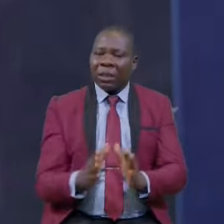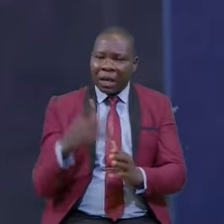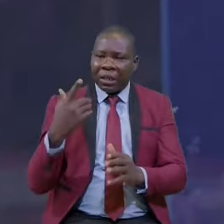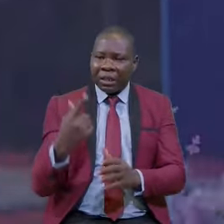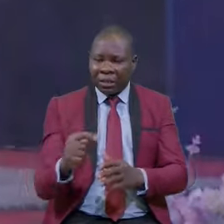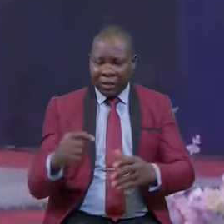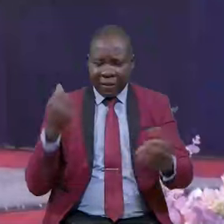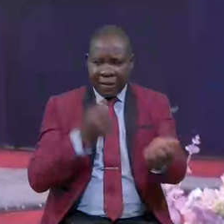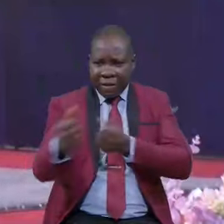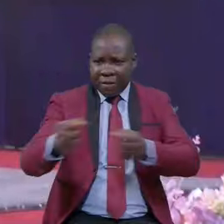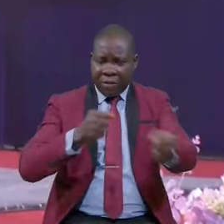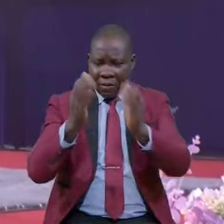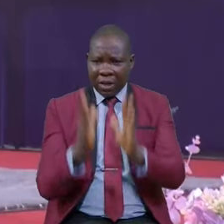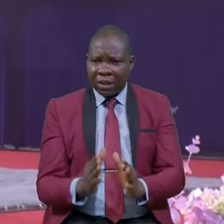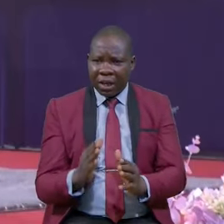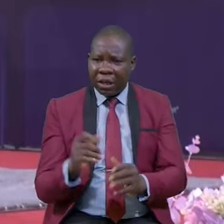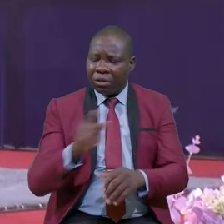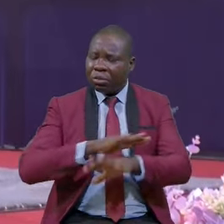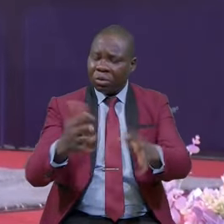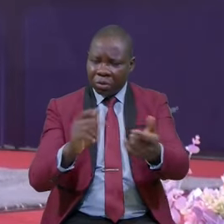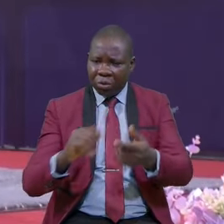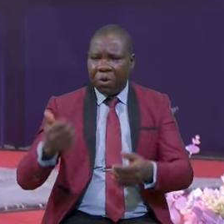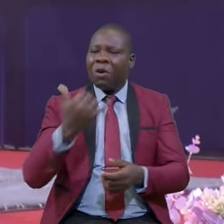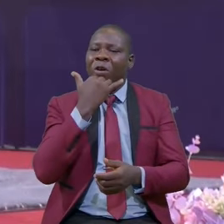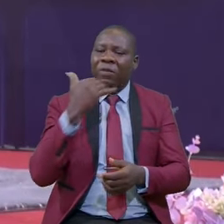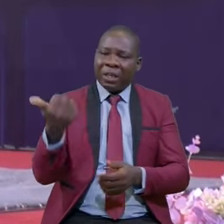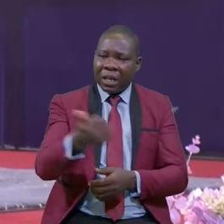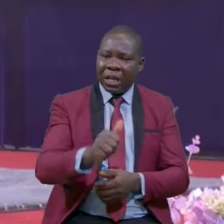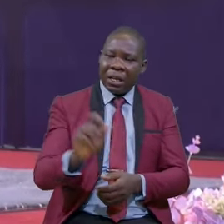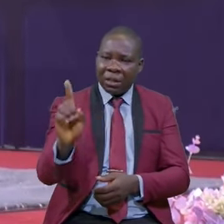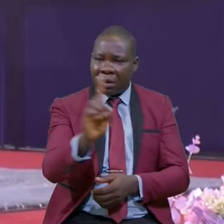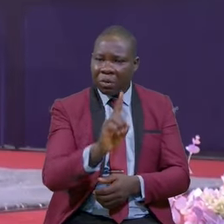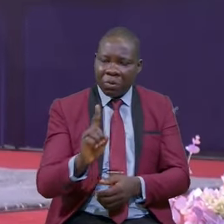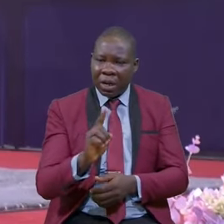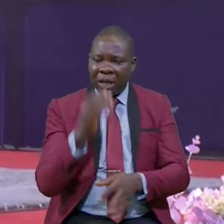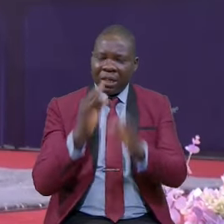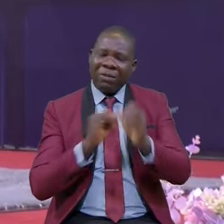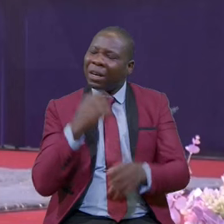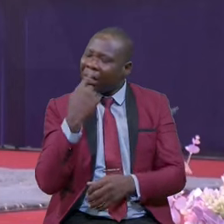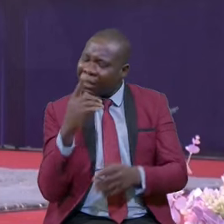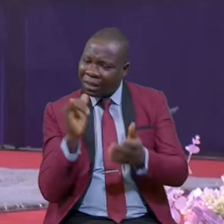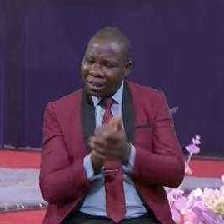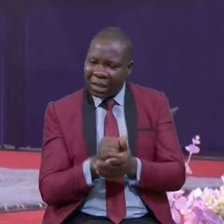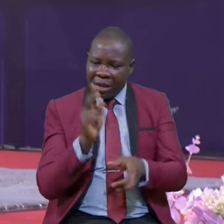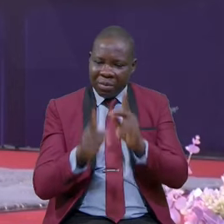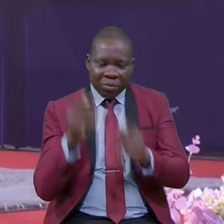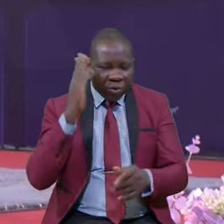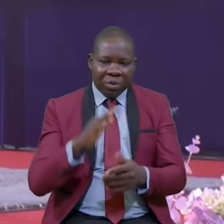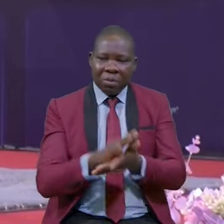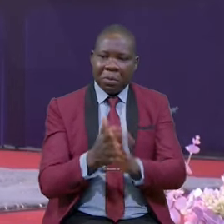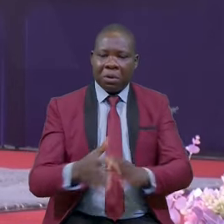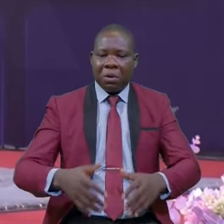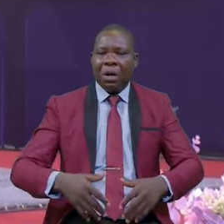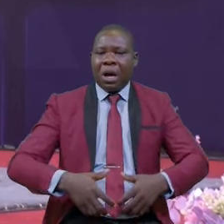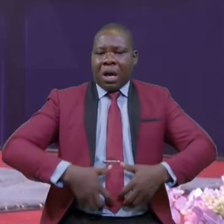majeure? Si je dis ça, pour que les gens ne soient pas offensés, les gens ne